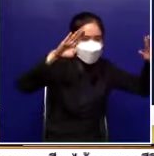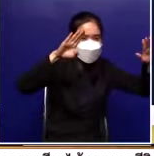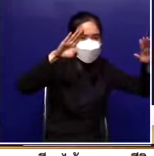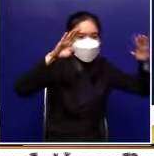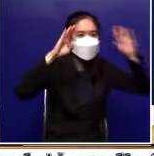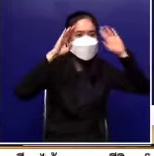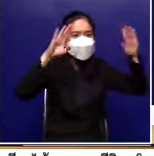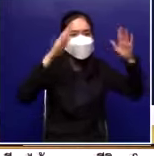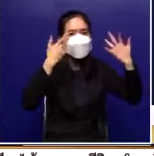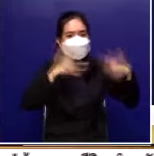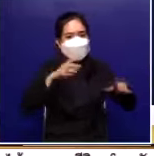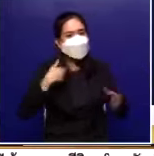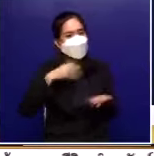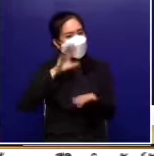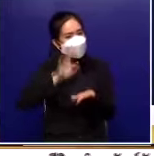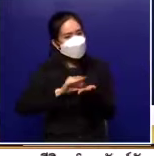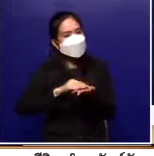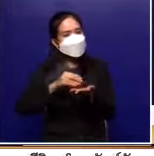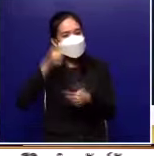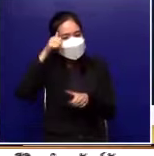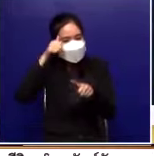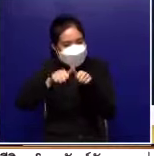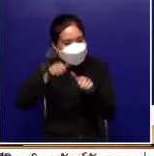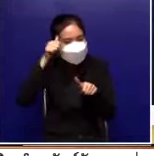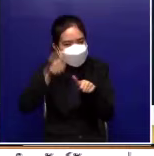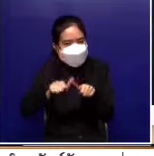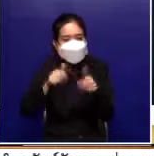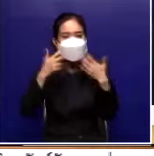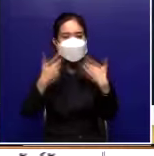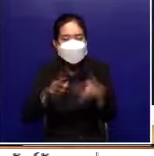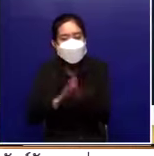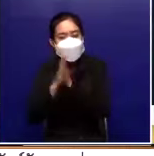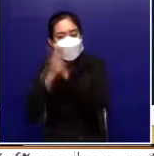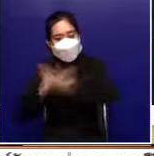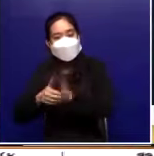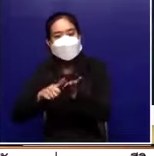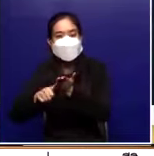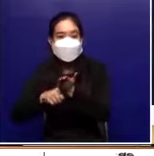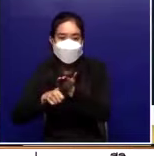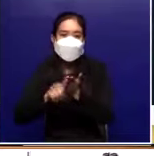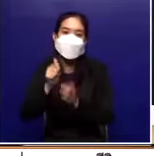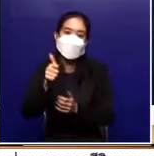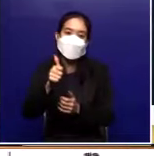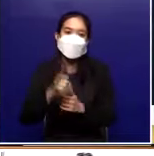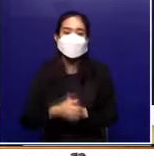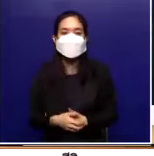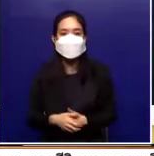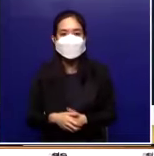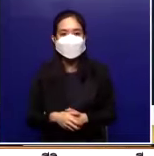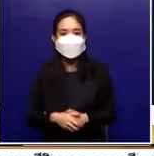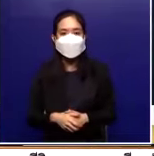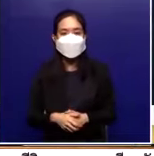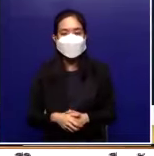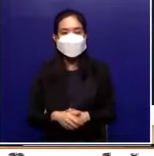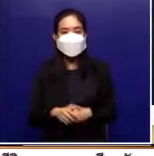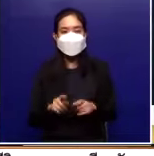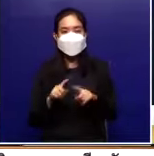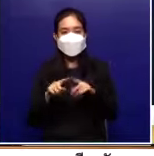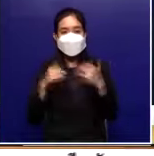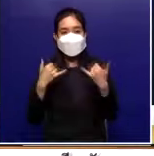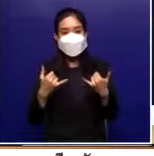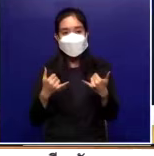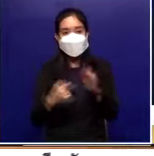าเฟ่ผมไม่เคยไปนะท่านประธานก็แต่เห็นในข่าวเดียวเวลาก็คล้องพวงมาลัยท่านประธานก็เห็นใช่ไหมฮะคล้องทีเป็นหมื่นแบงค์ร้อยนี่เ